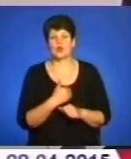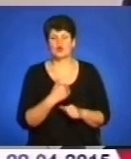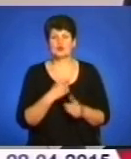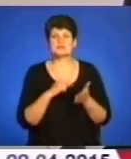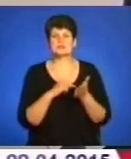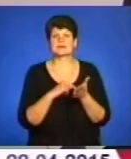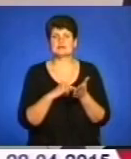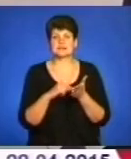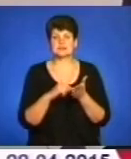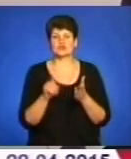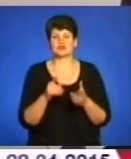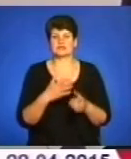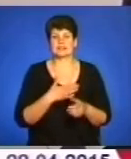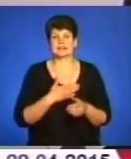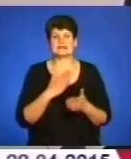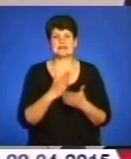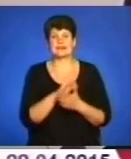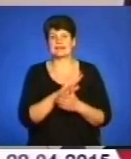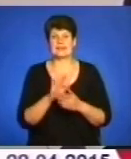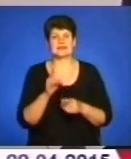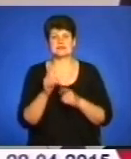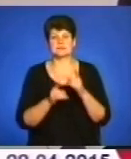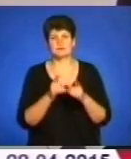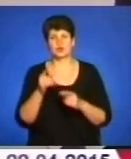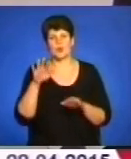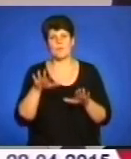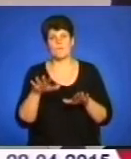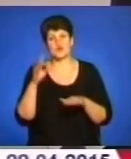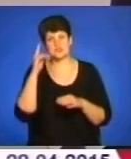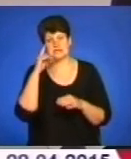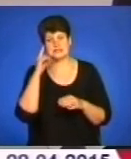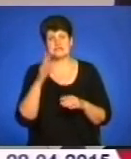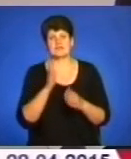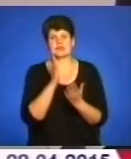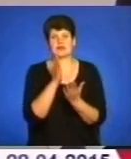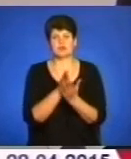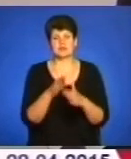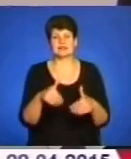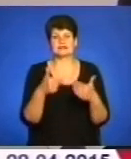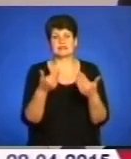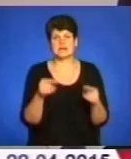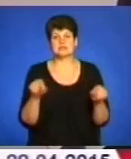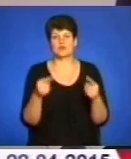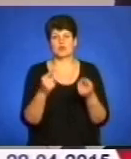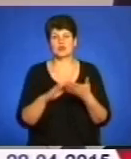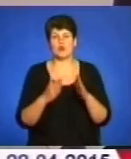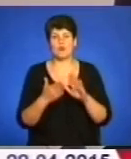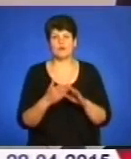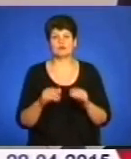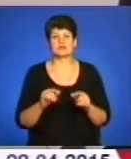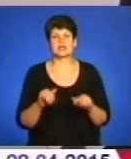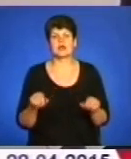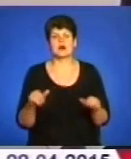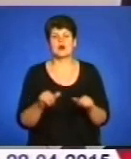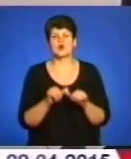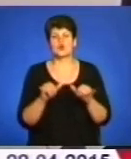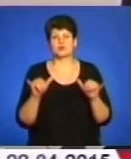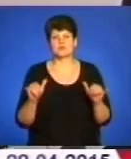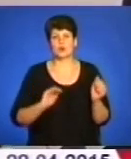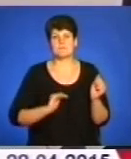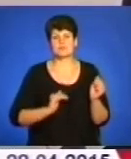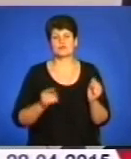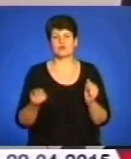зазначити, що для нас є незмінною позиція в напрямку надання і створення умов для розвитку бізнесу на